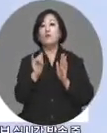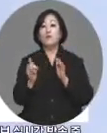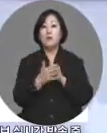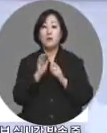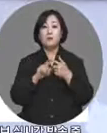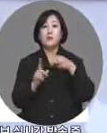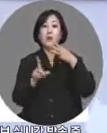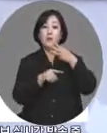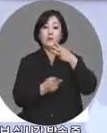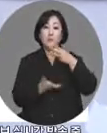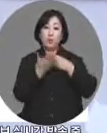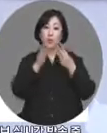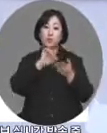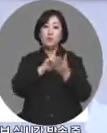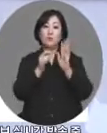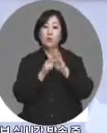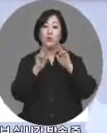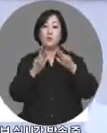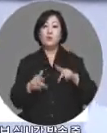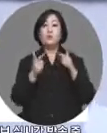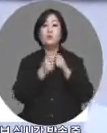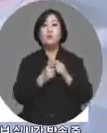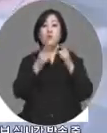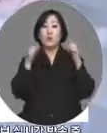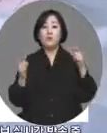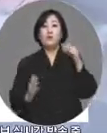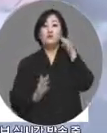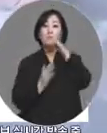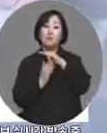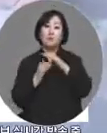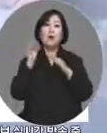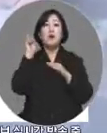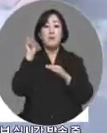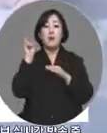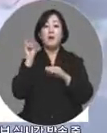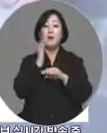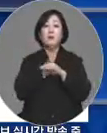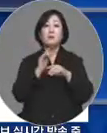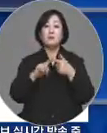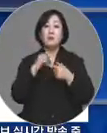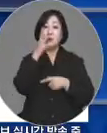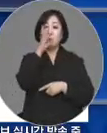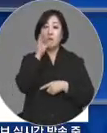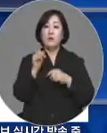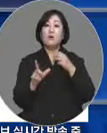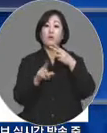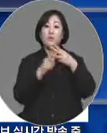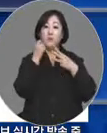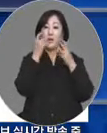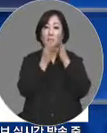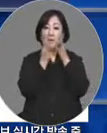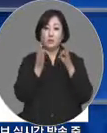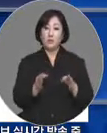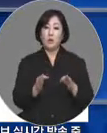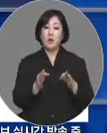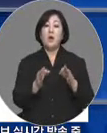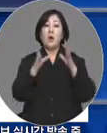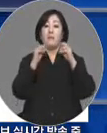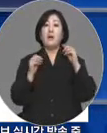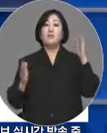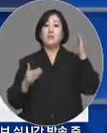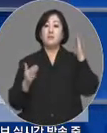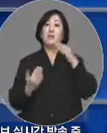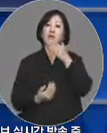3월 초순쯤에 현재의 확산세가 정점에 이를 것으로 진단하고 있어서 3월 한 달 내내 많은 학생